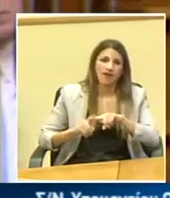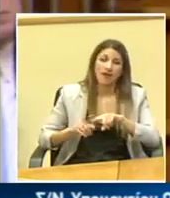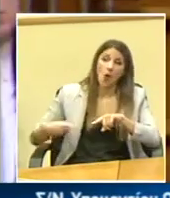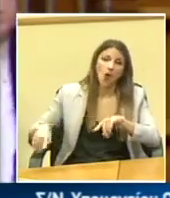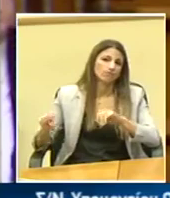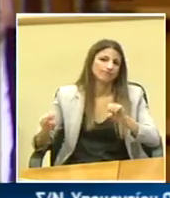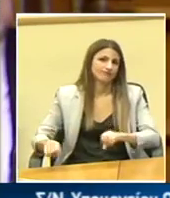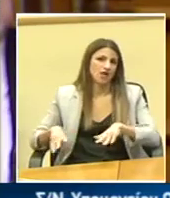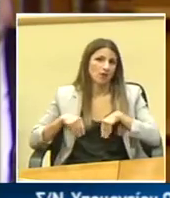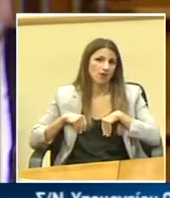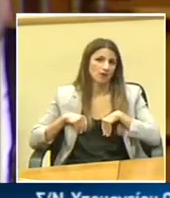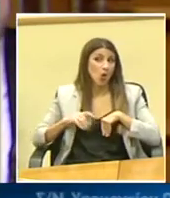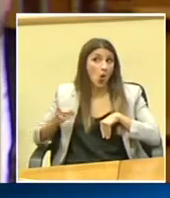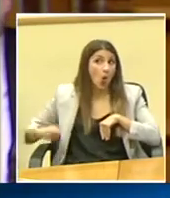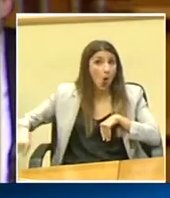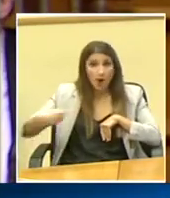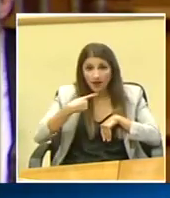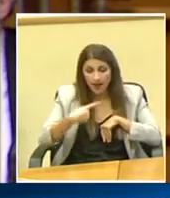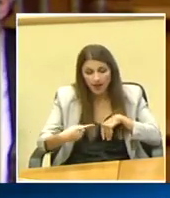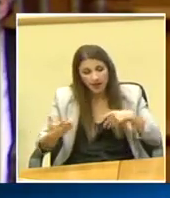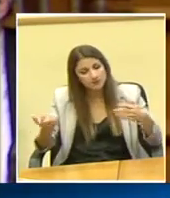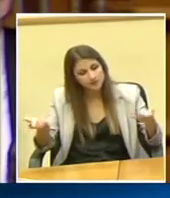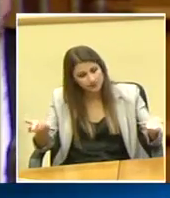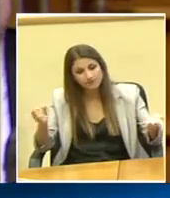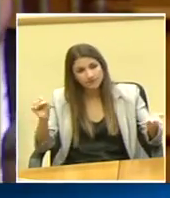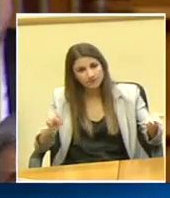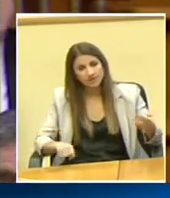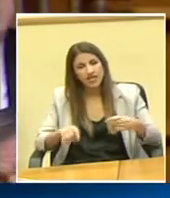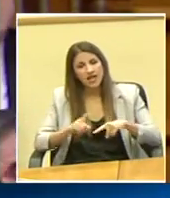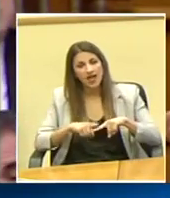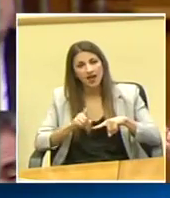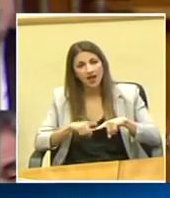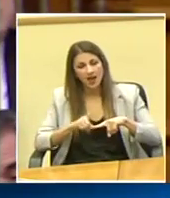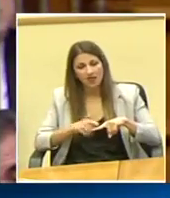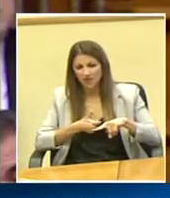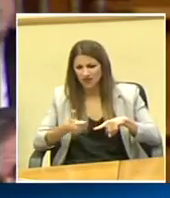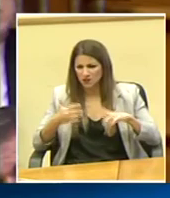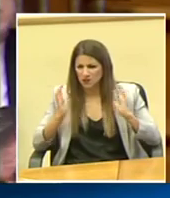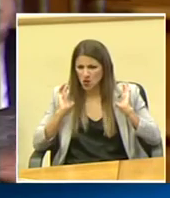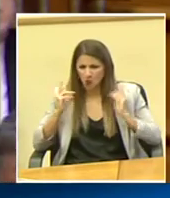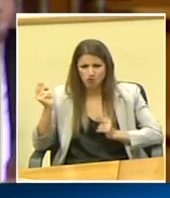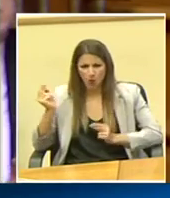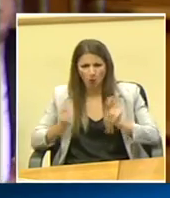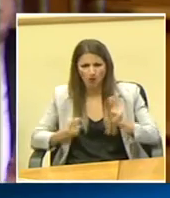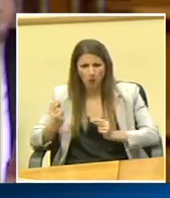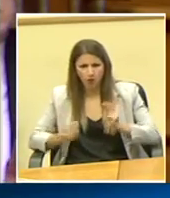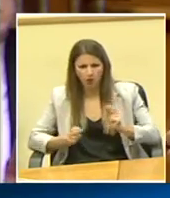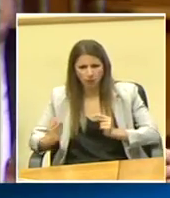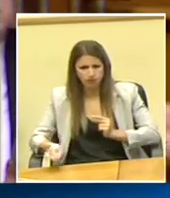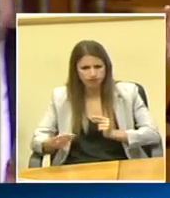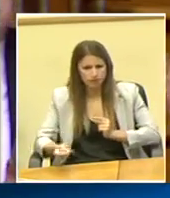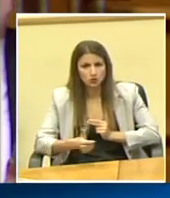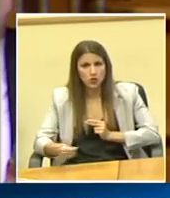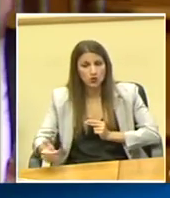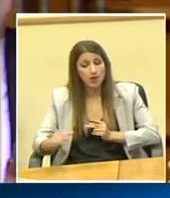οι πλευρές αναγνωρίζουν πια ότι η Ελλάδα δεν είναι το διαρκές πρόβλημα. Έχει γίνει μέρος